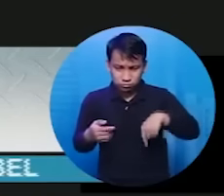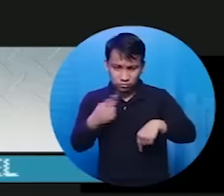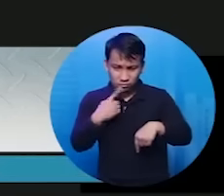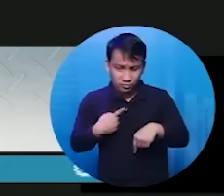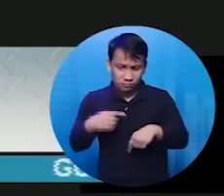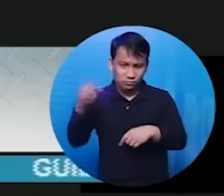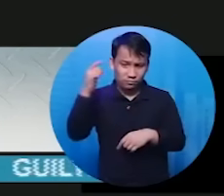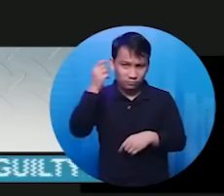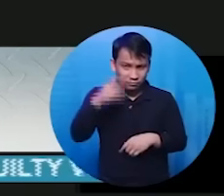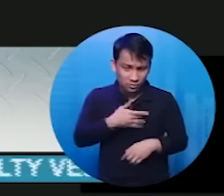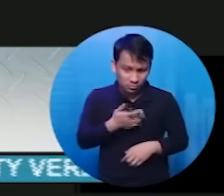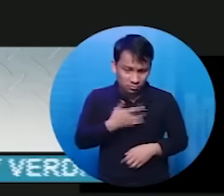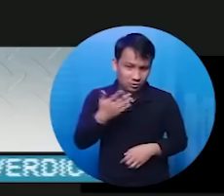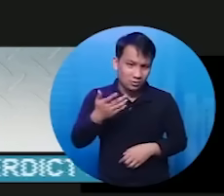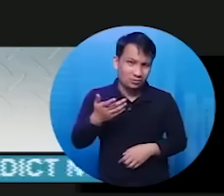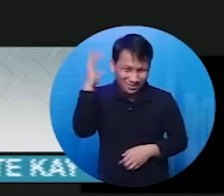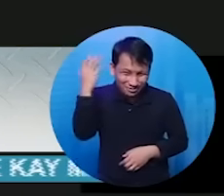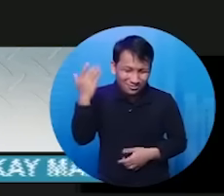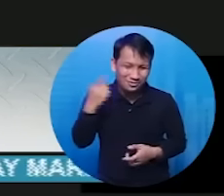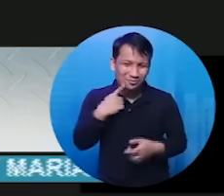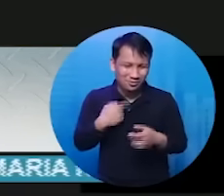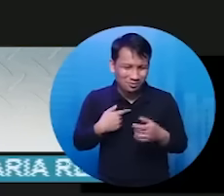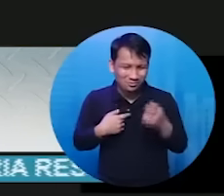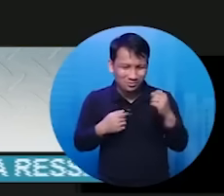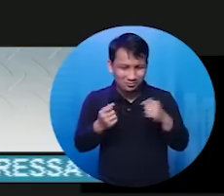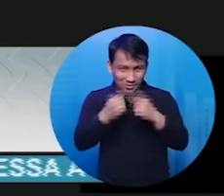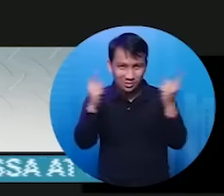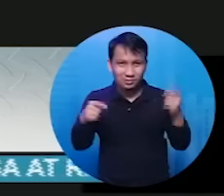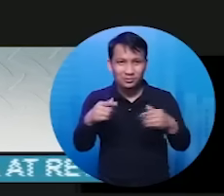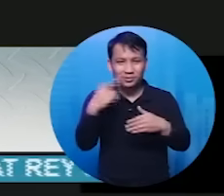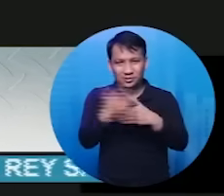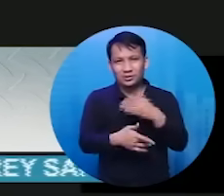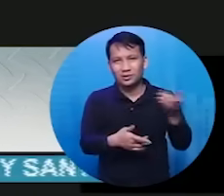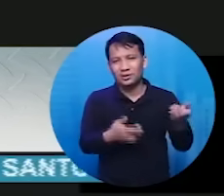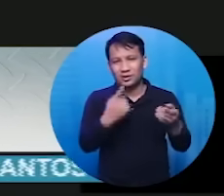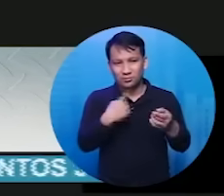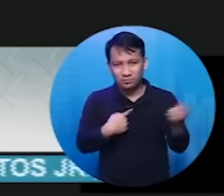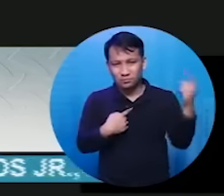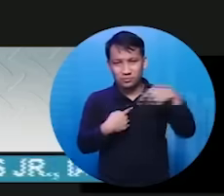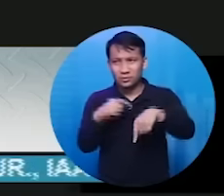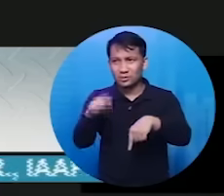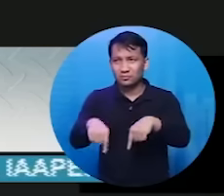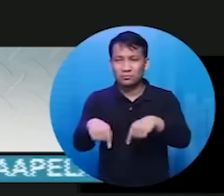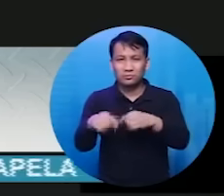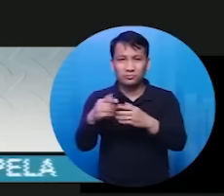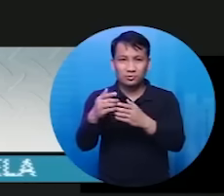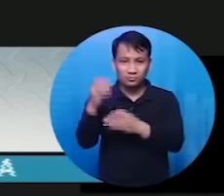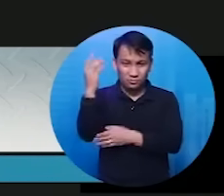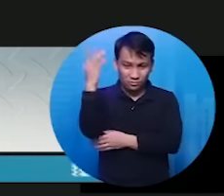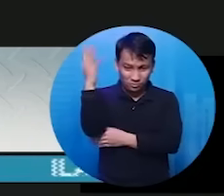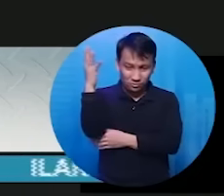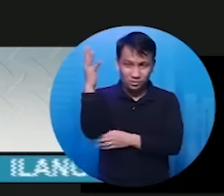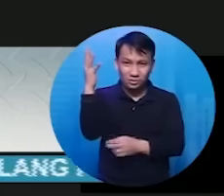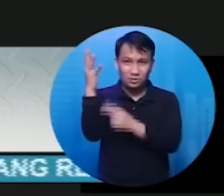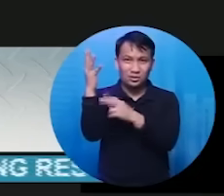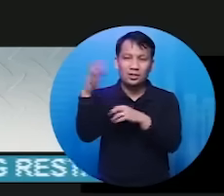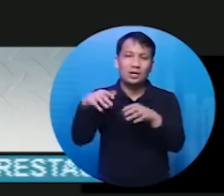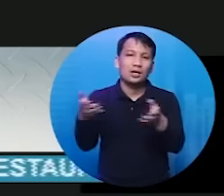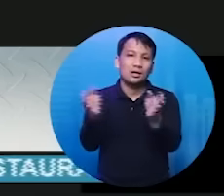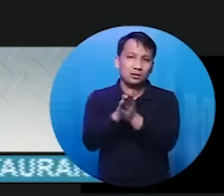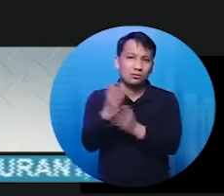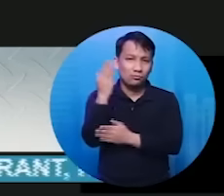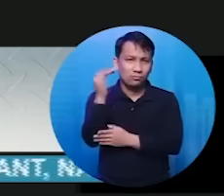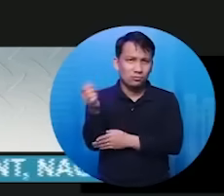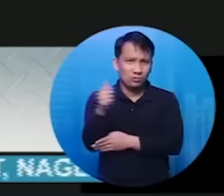akong nabaliw. Dumating po sa point na madaling araw po, pumunta po ako sa puno ng mangga. Kinakausap ko po yung puno doon. Kasi